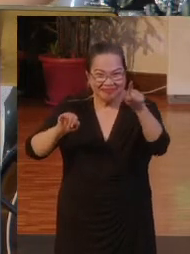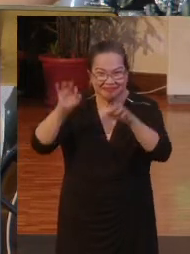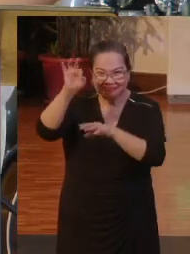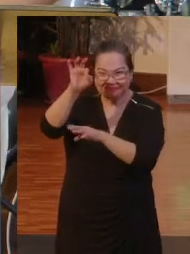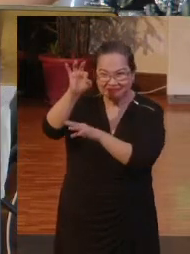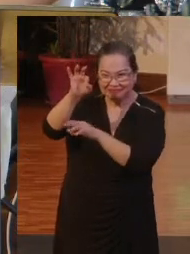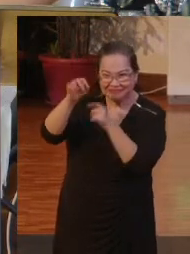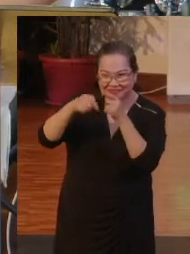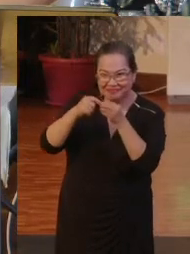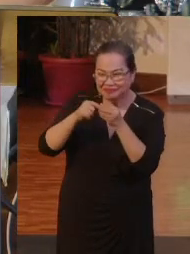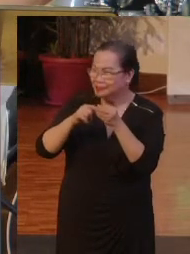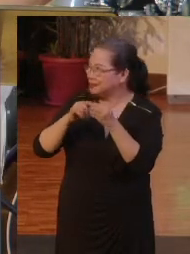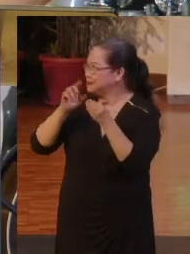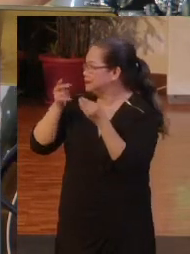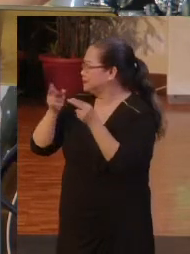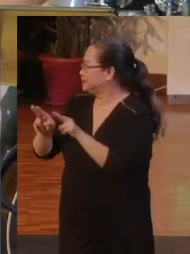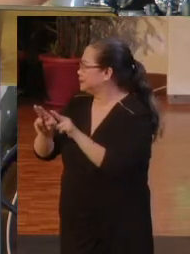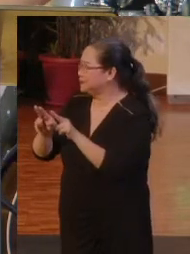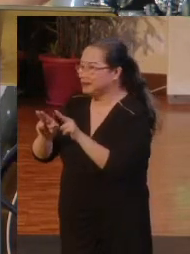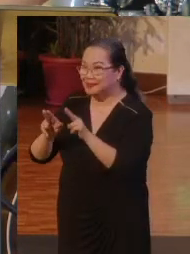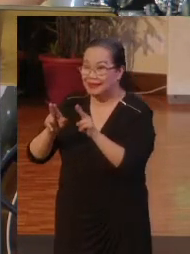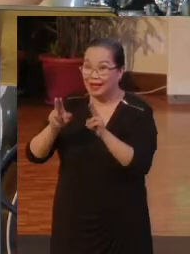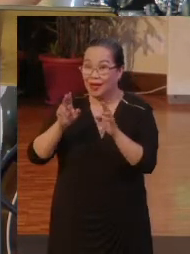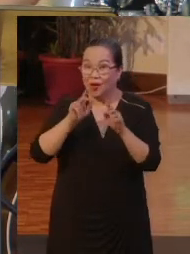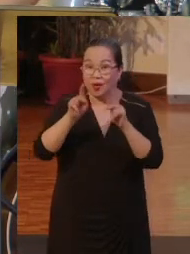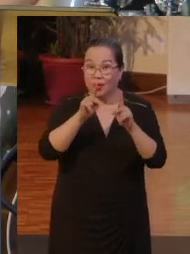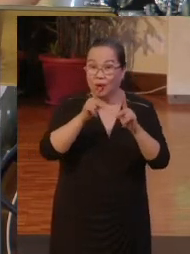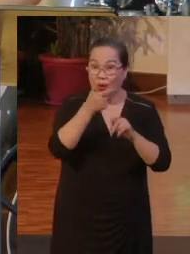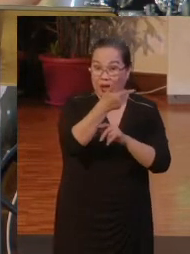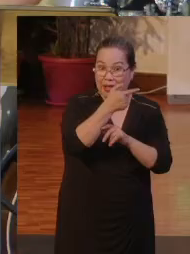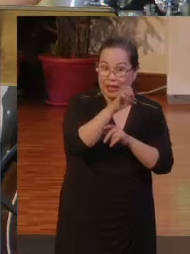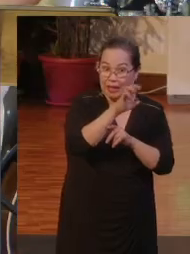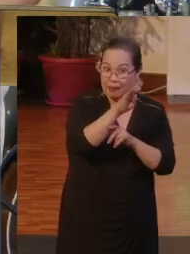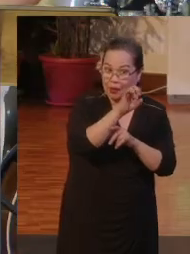Naalala niyo yung nangyari nung nilapitan sila ng mga Gibeonites?